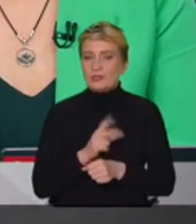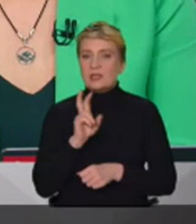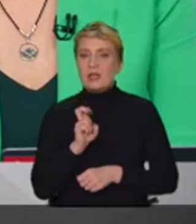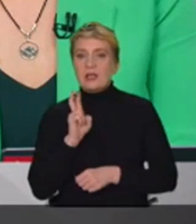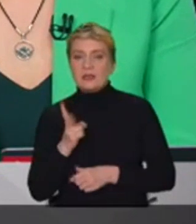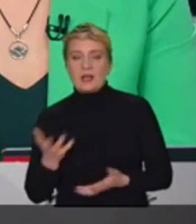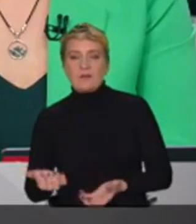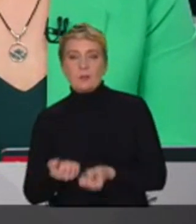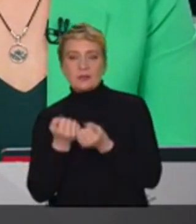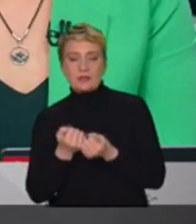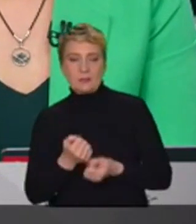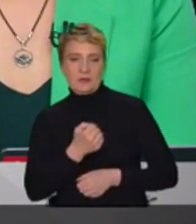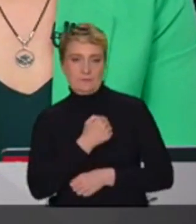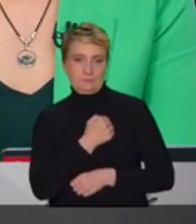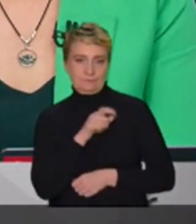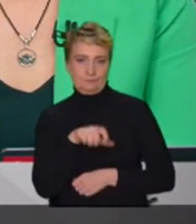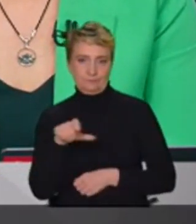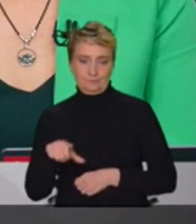армію, Збройні Сили наші підтримали?